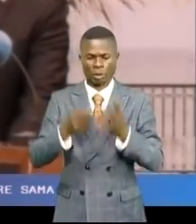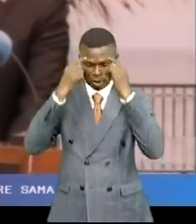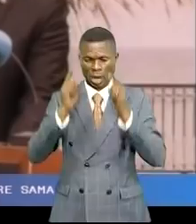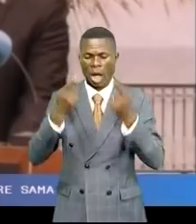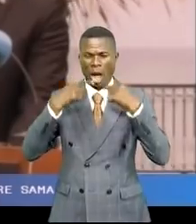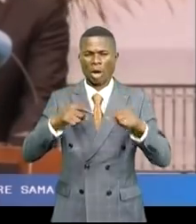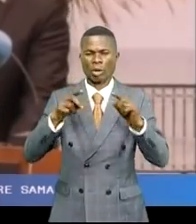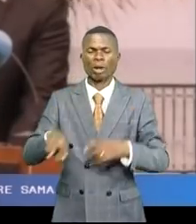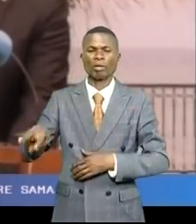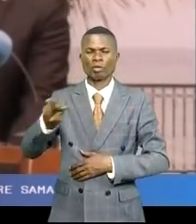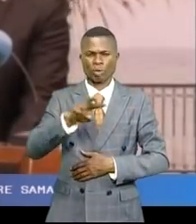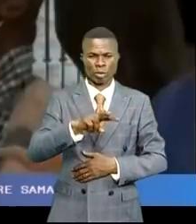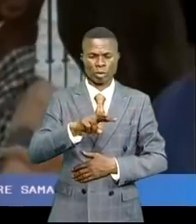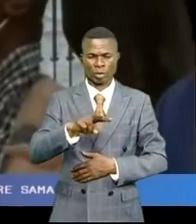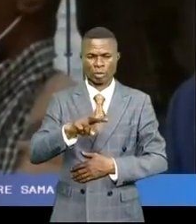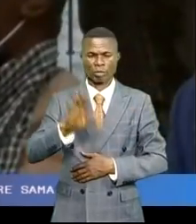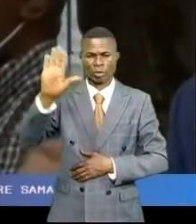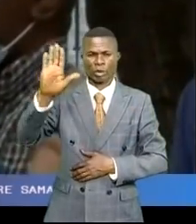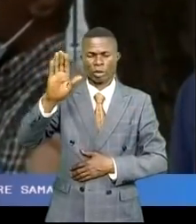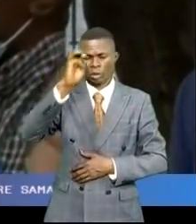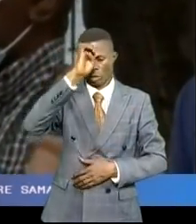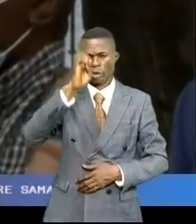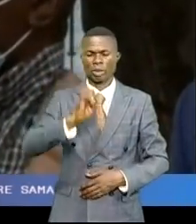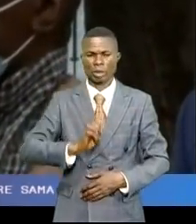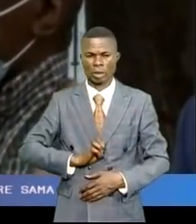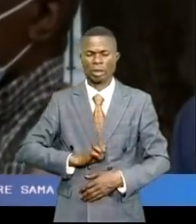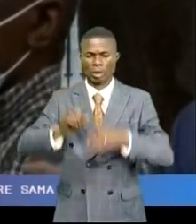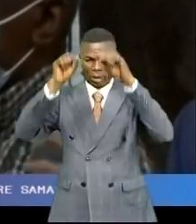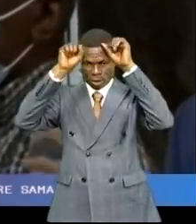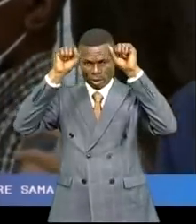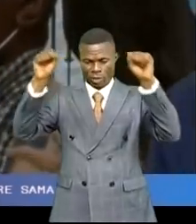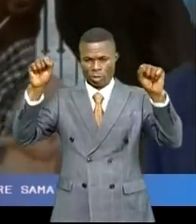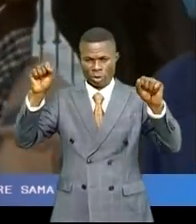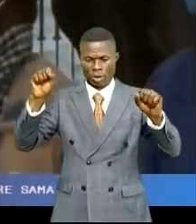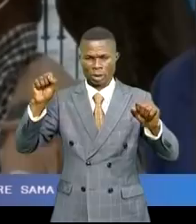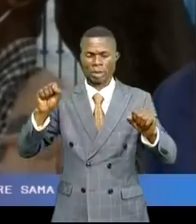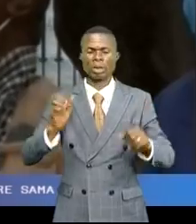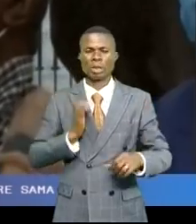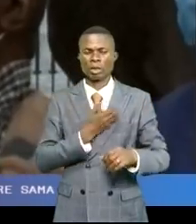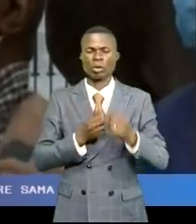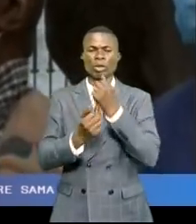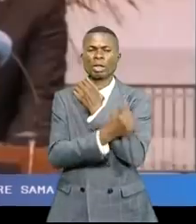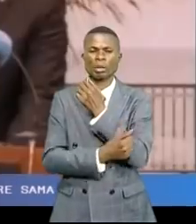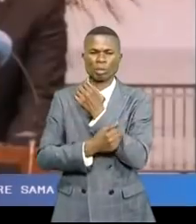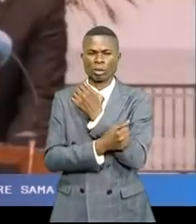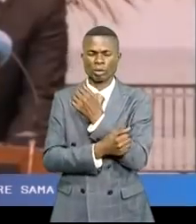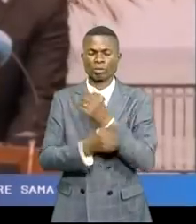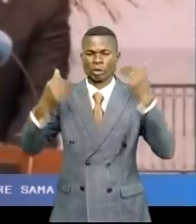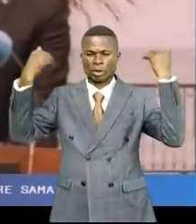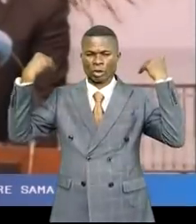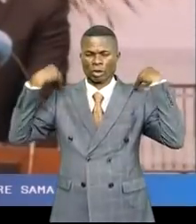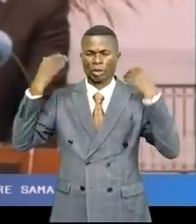d'annoncer que Son Excellence, Monsieur le Président de la République, chef de